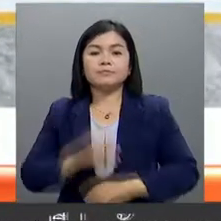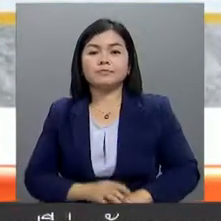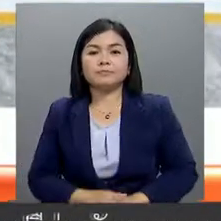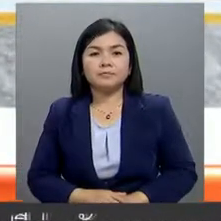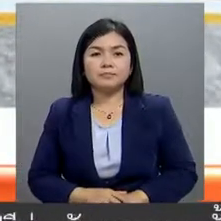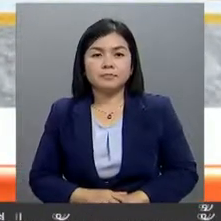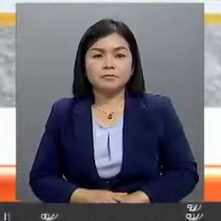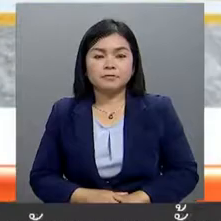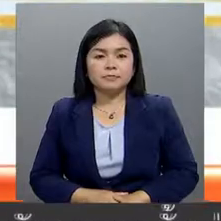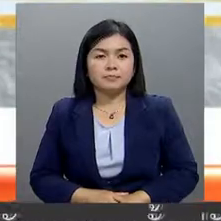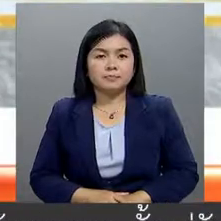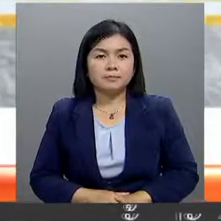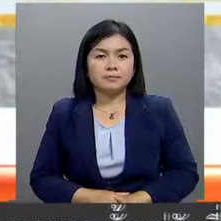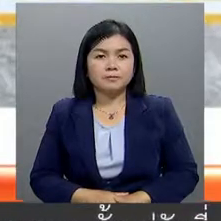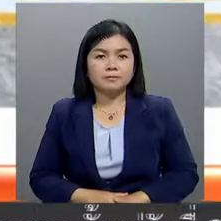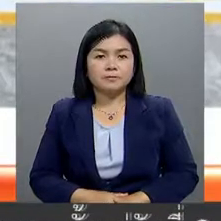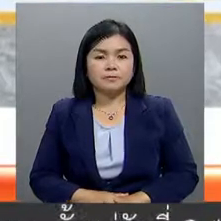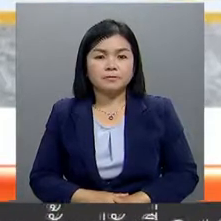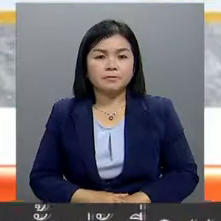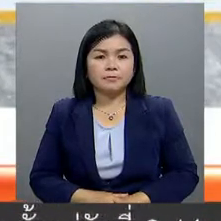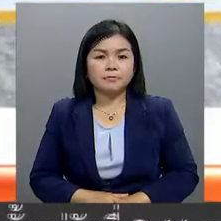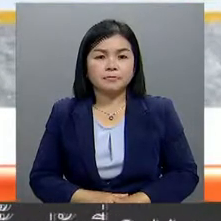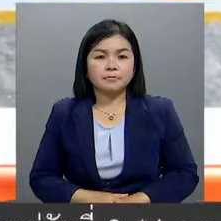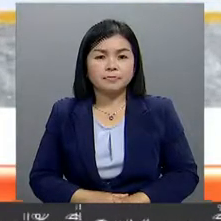พริกกระส้ม